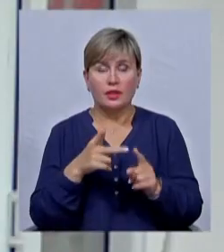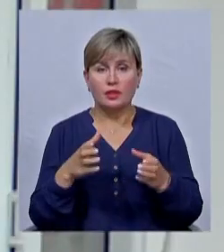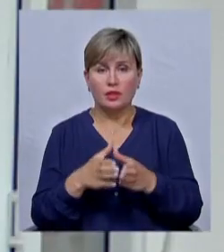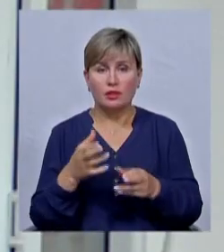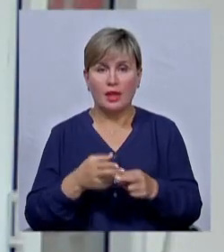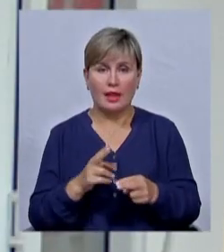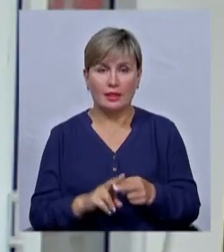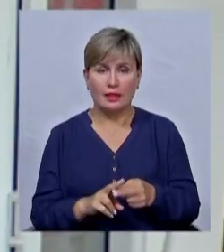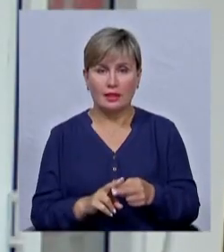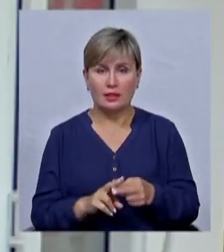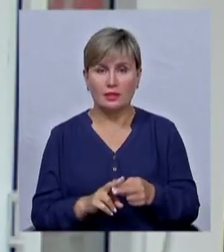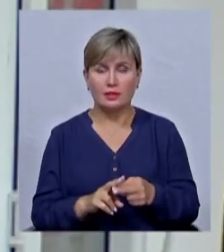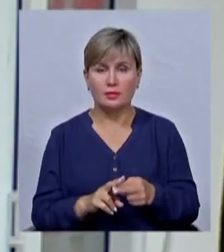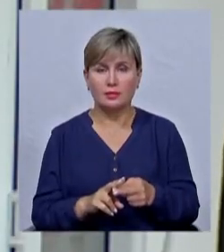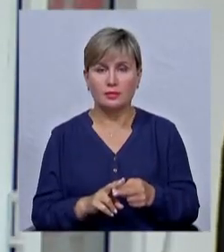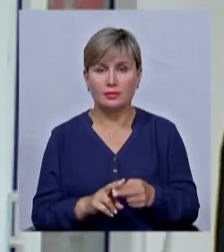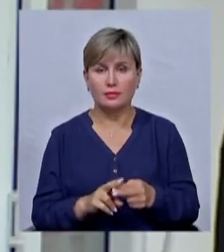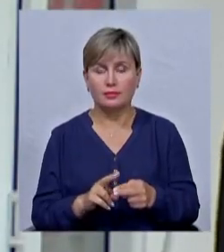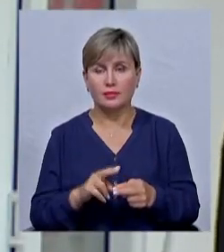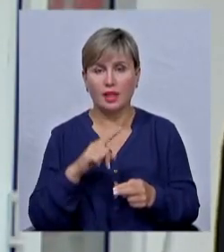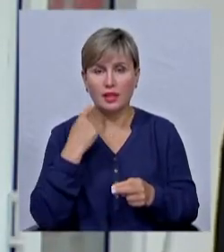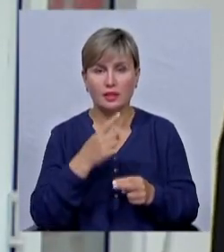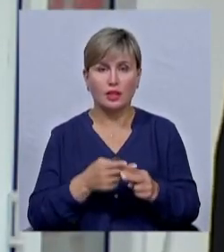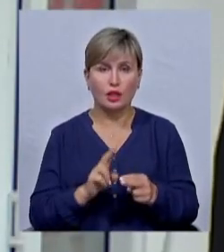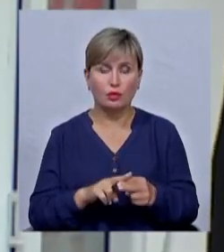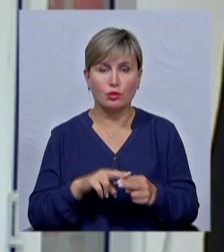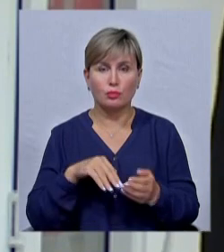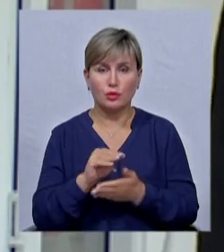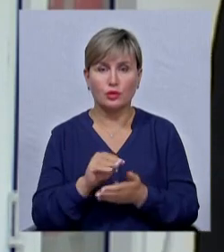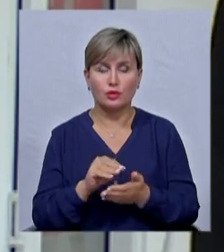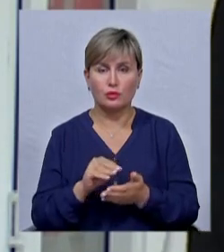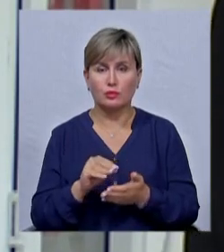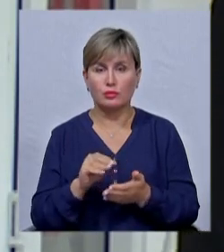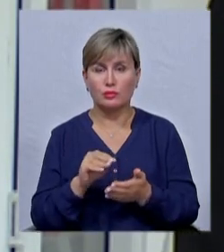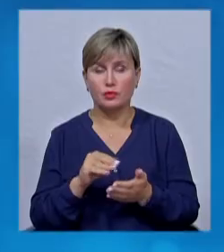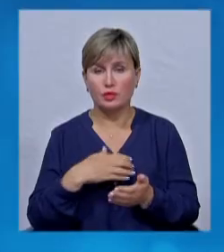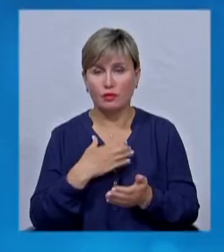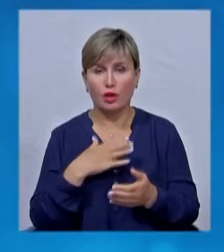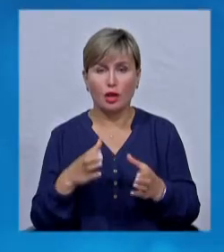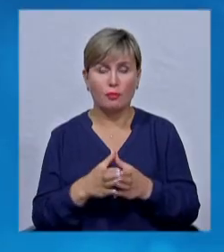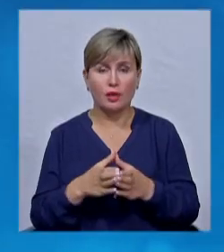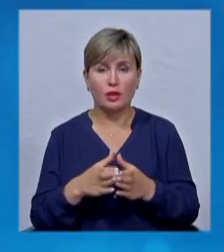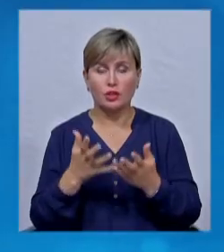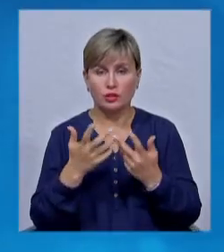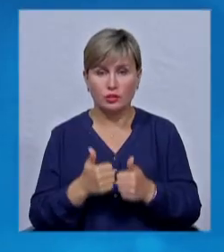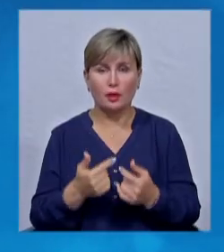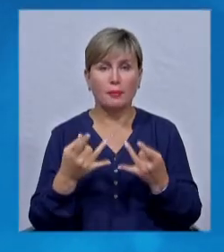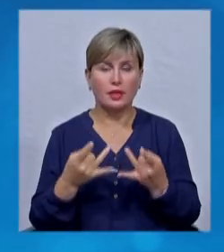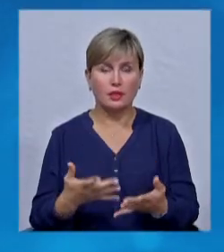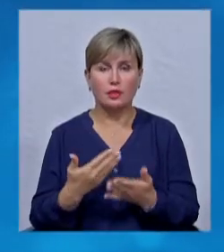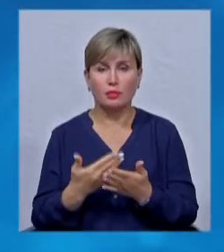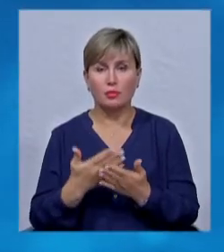граждан это лица которые приобрели пенсионная на тестовой кампании арифметика довольно просто